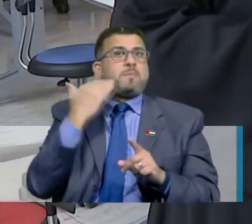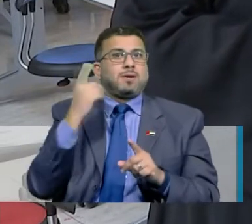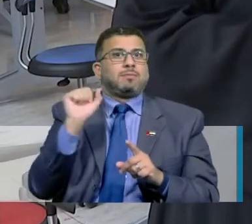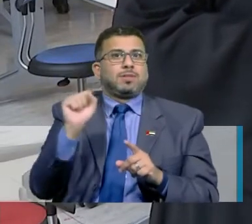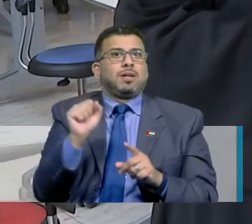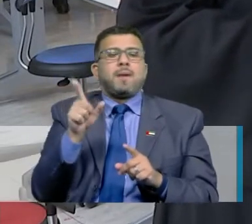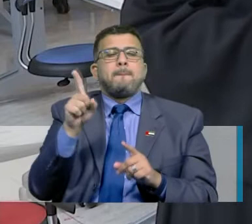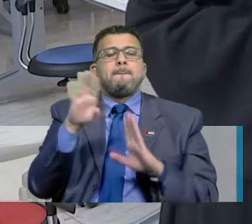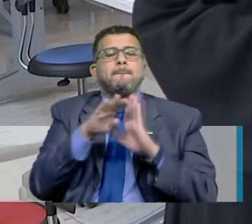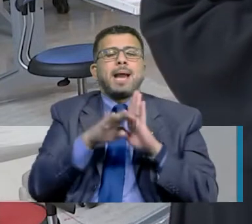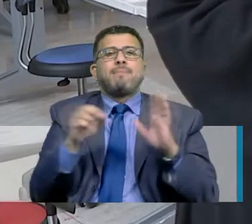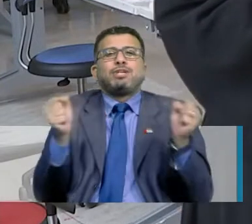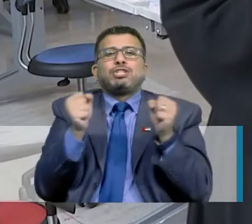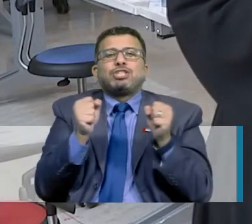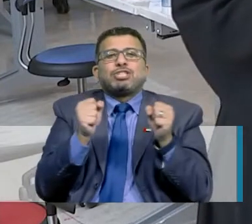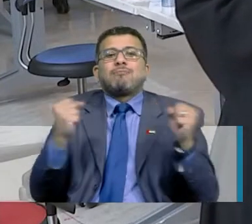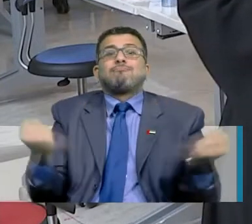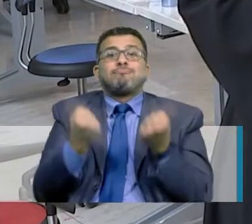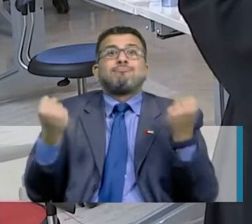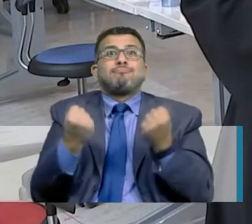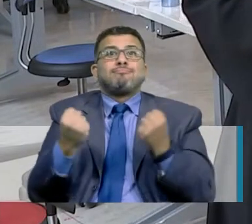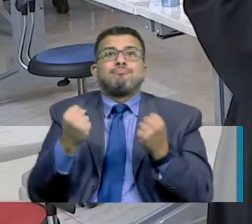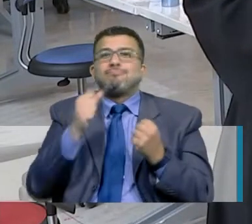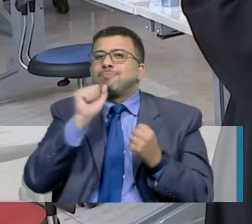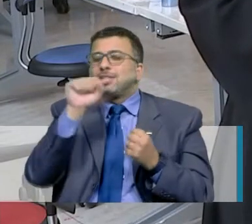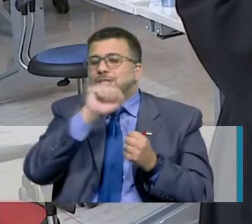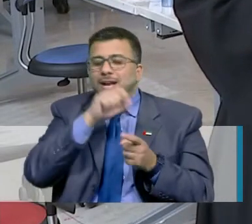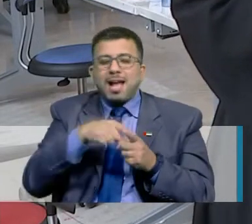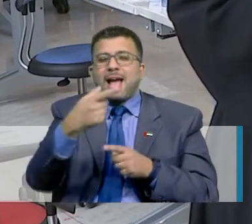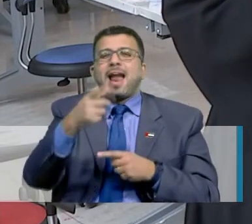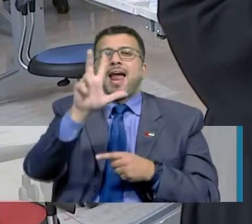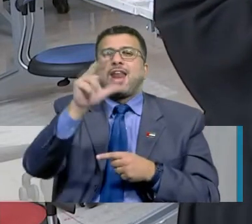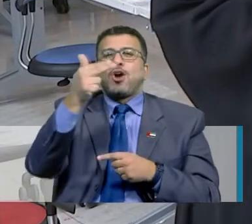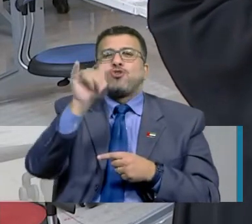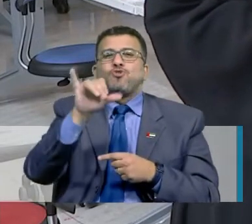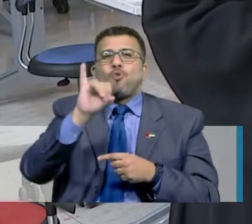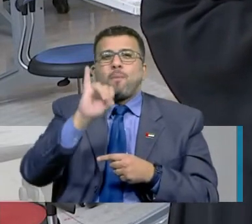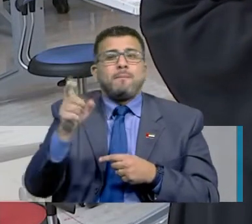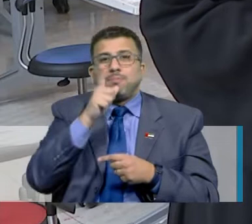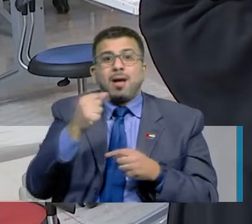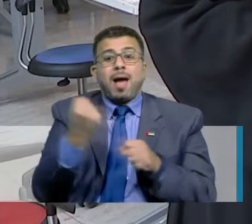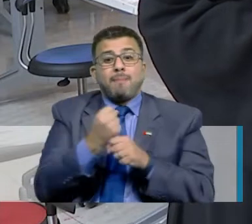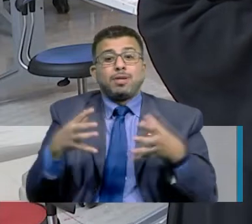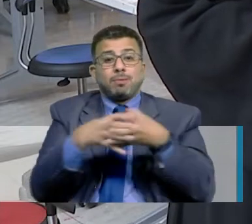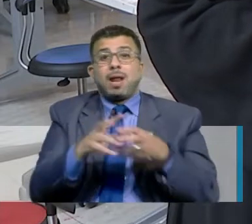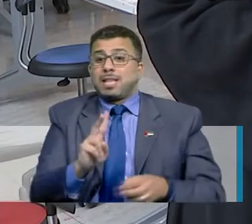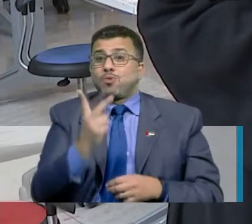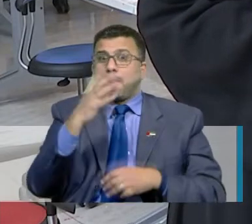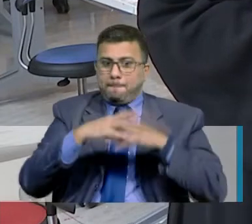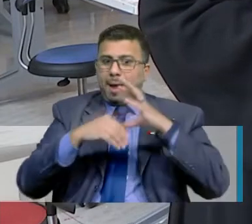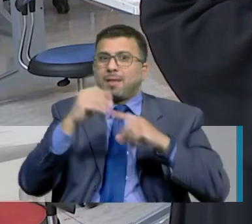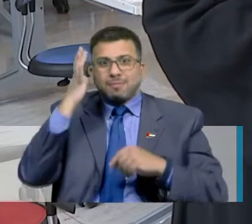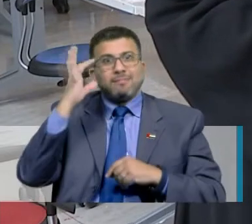برنامج الشتاء من الشارقة إلى الغيوم، مع تشجيعهن للعمل الجماعي وتطوير